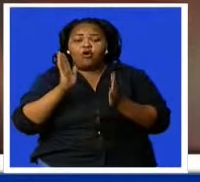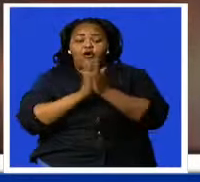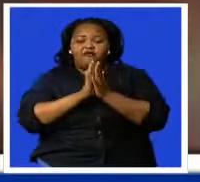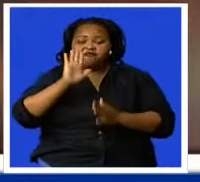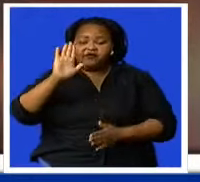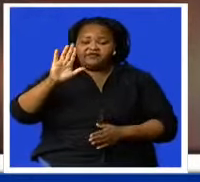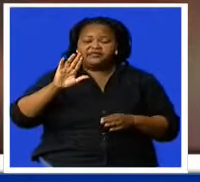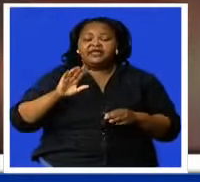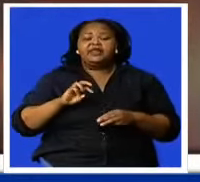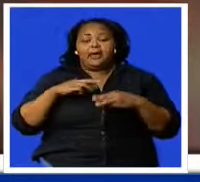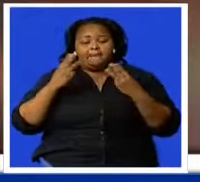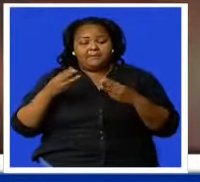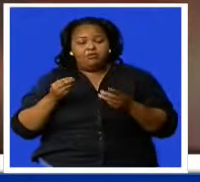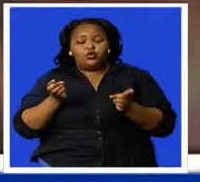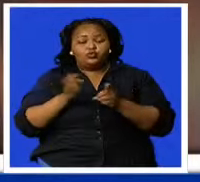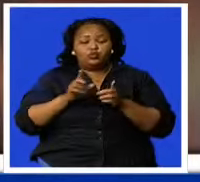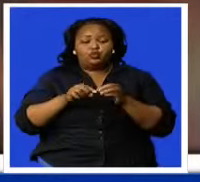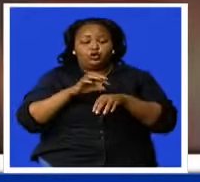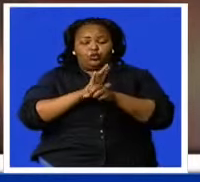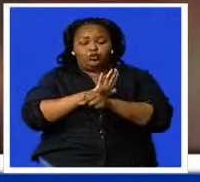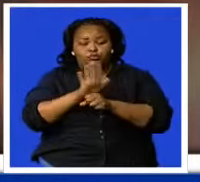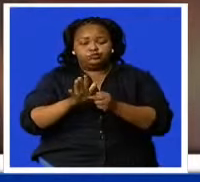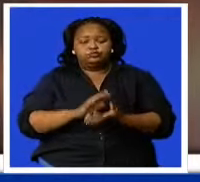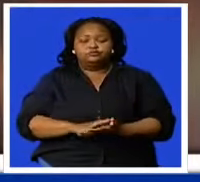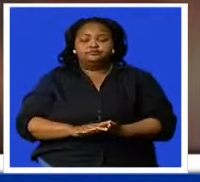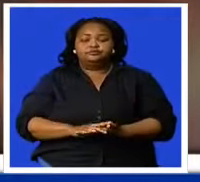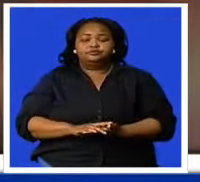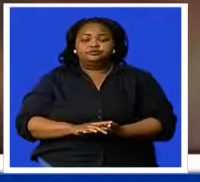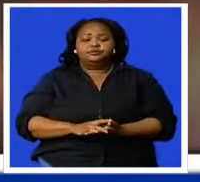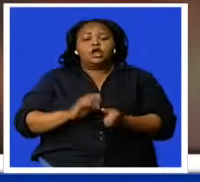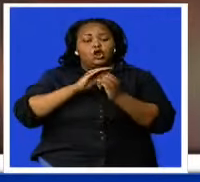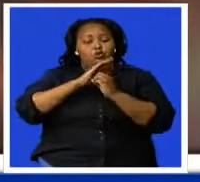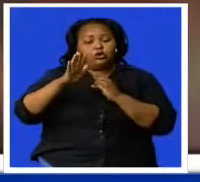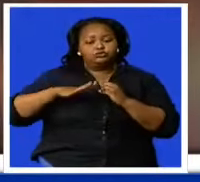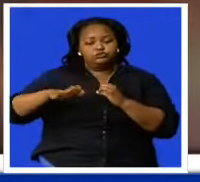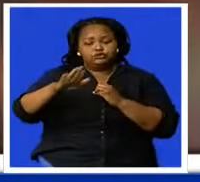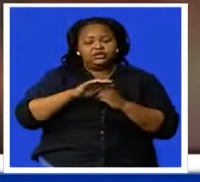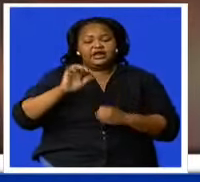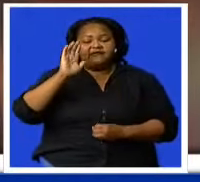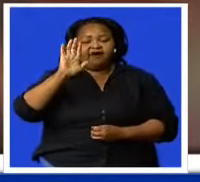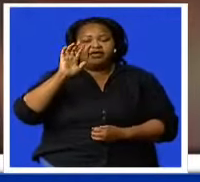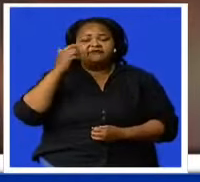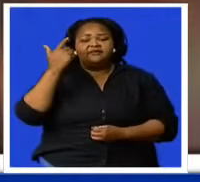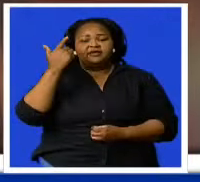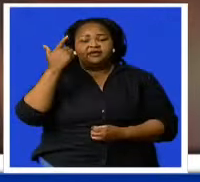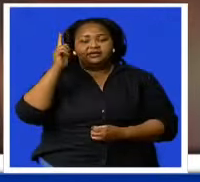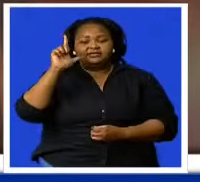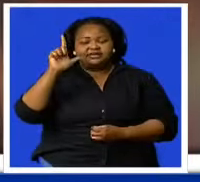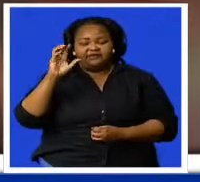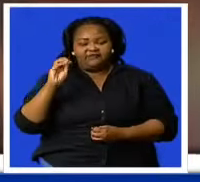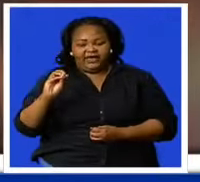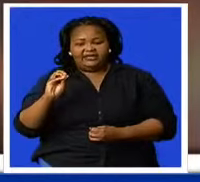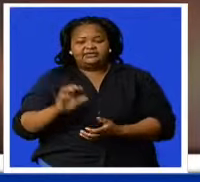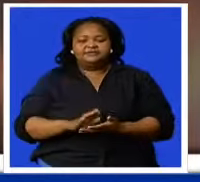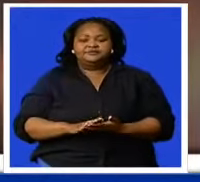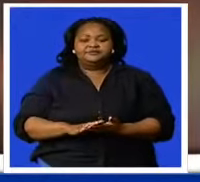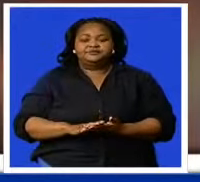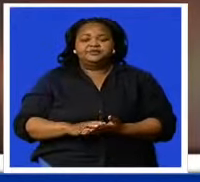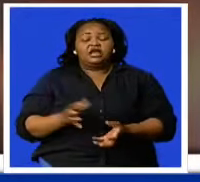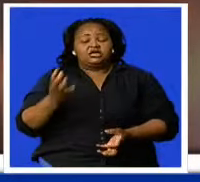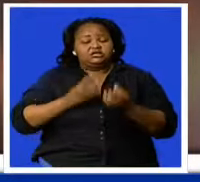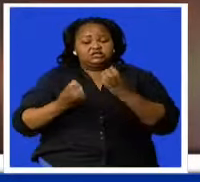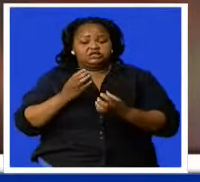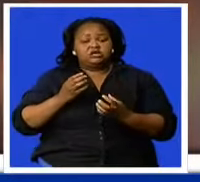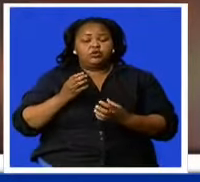2415 webantu ke labatholakele nalo mkhuhlane. Bese ke sifundza saselibonjeni sina 570, kanti ke sifundza saseshiselweni